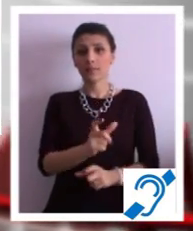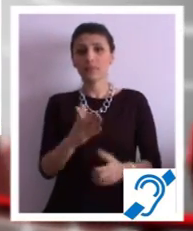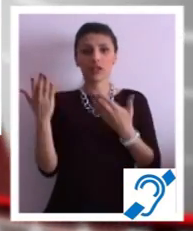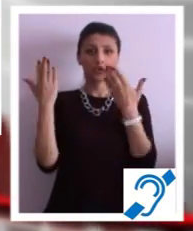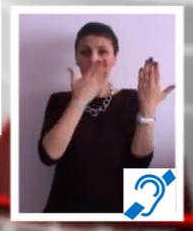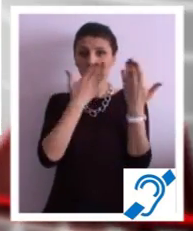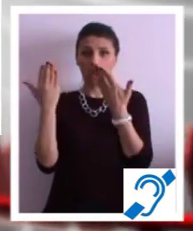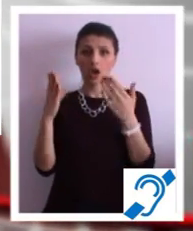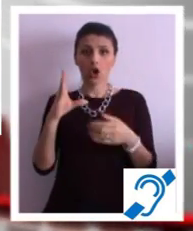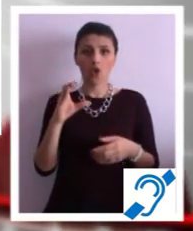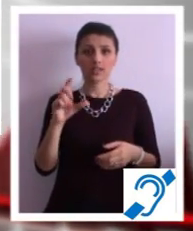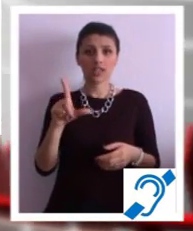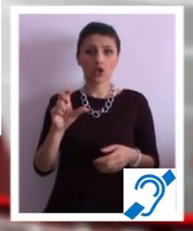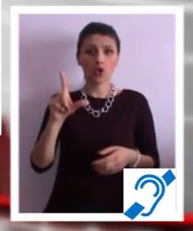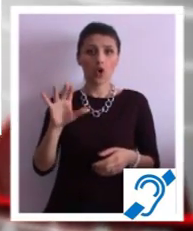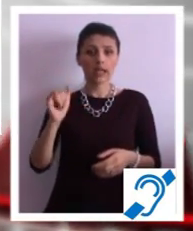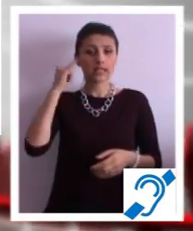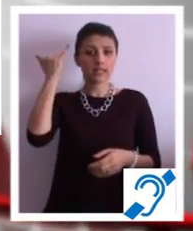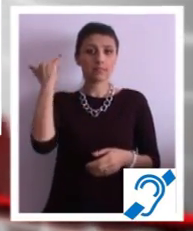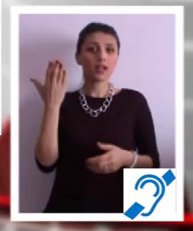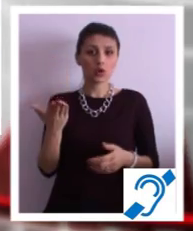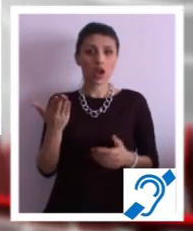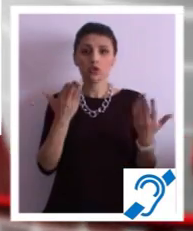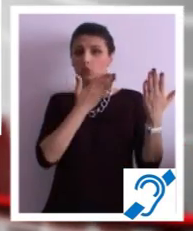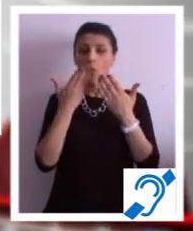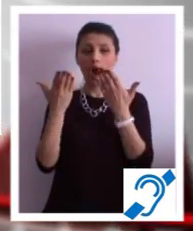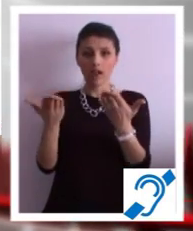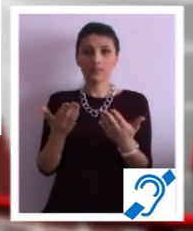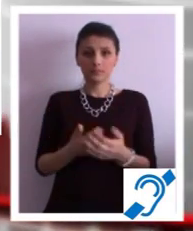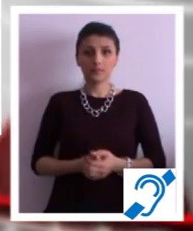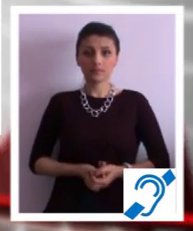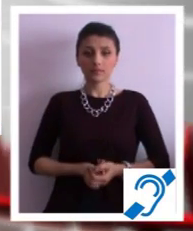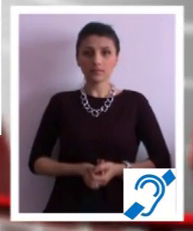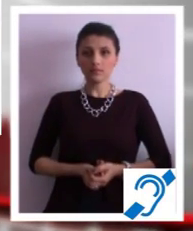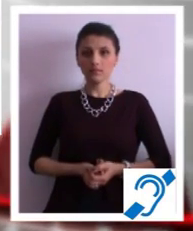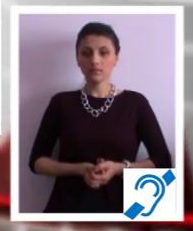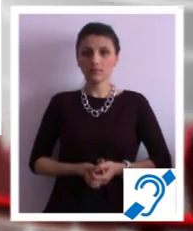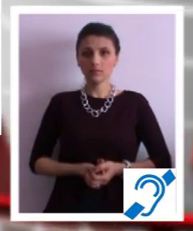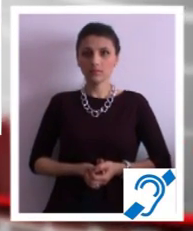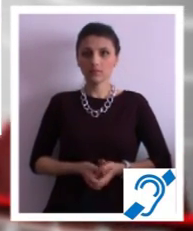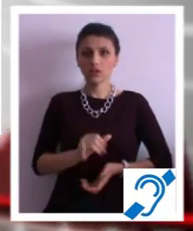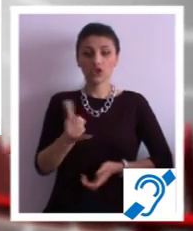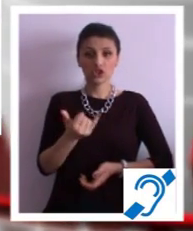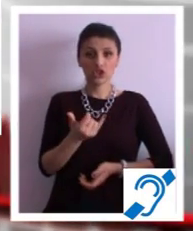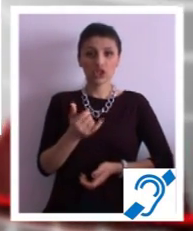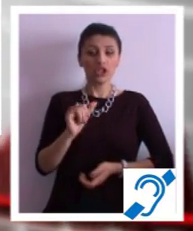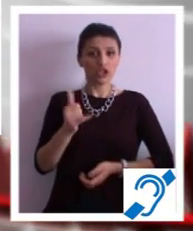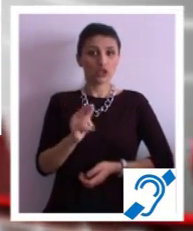către școală, către Consiliul Inspectoratului Școlar acela Valadanului și încă nu s-a